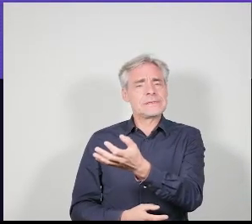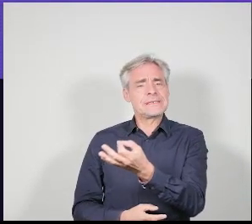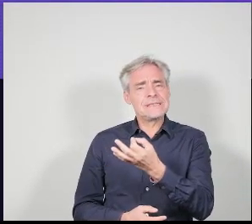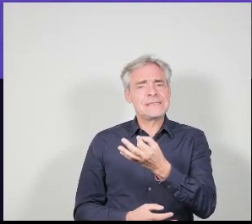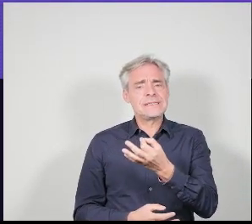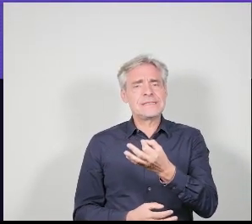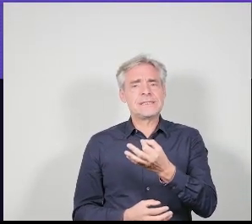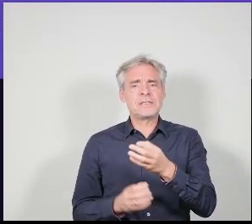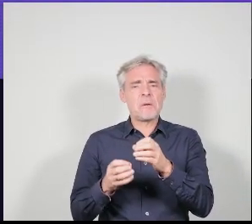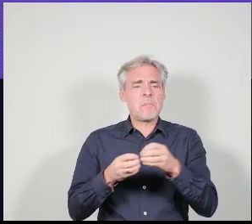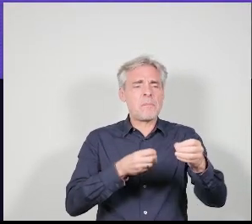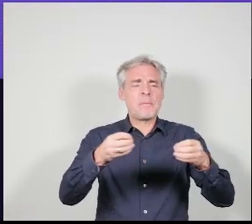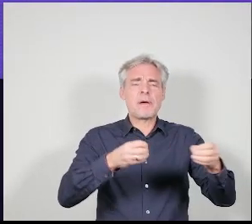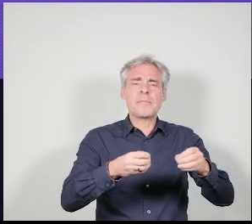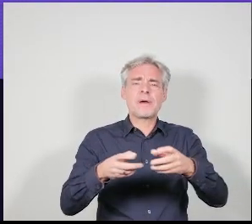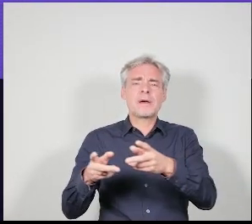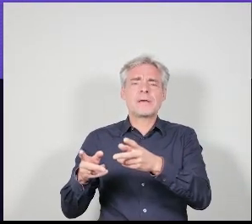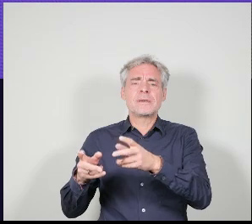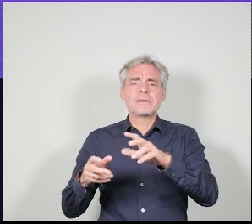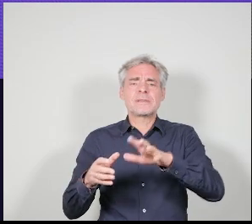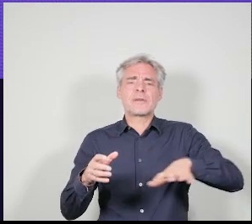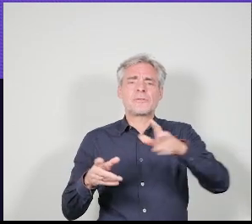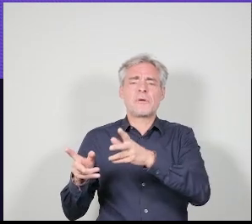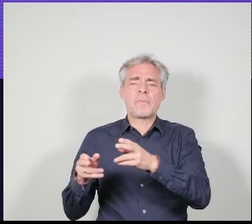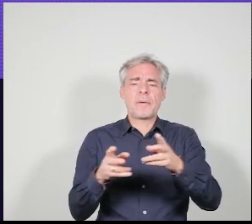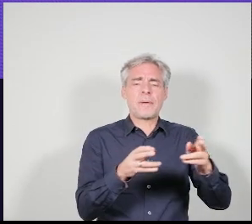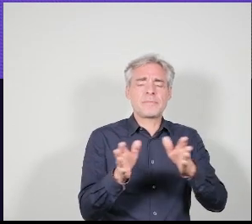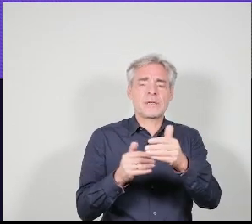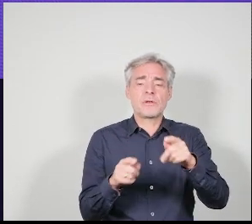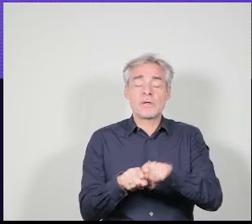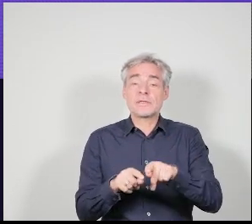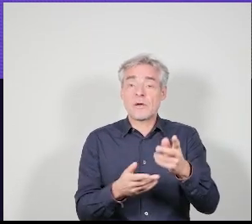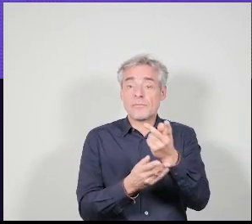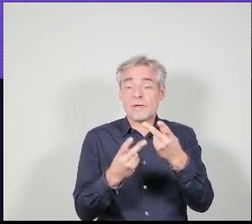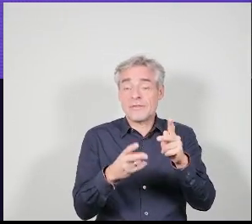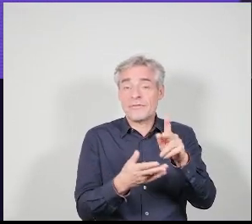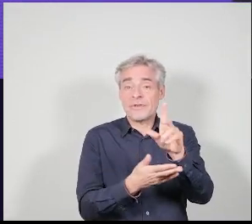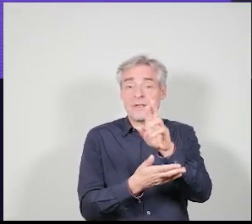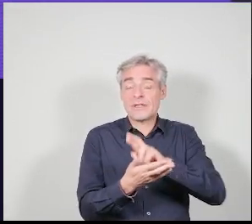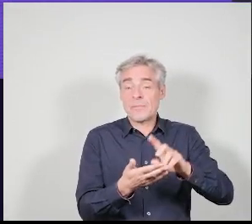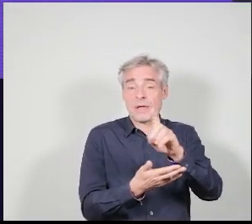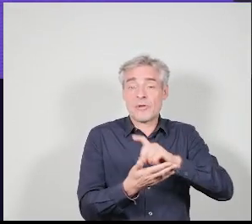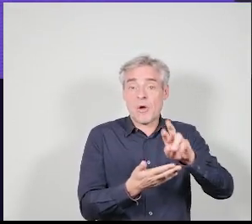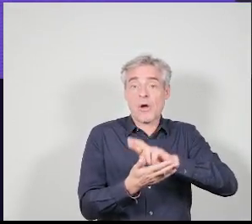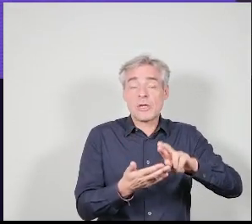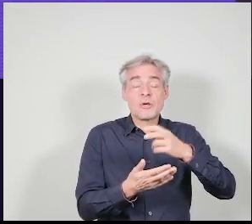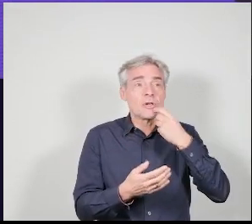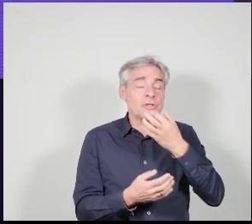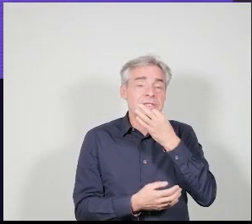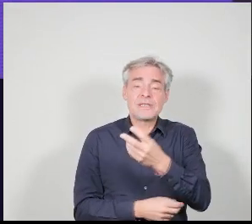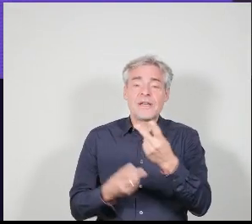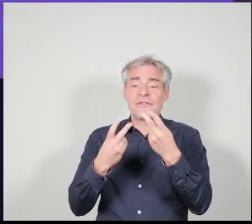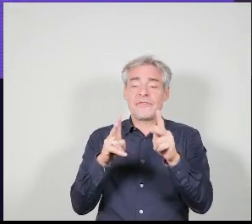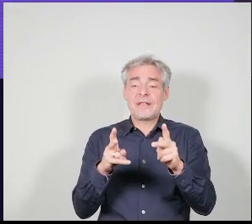la balkanisation, la segmentation du secteur, etc. C'est un peu la même chose pour les collectivités territoriales. Quand on entend parler des communes, même